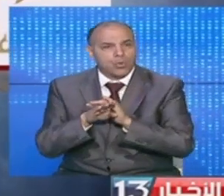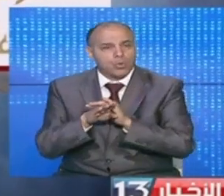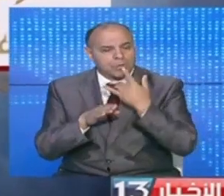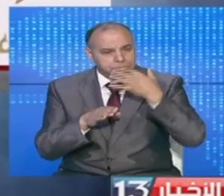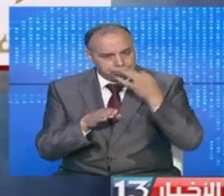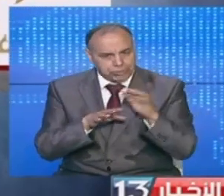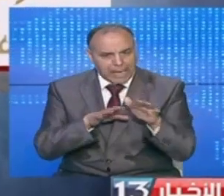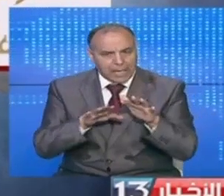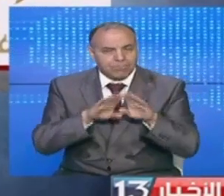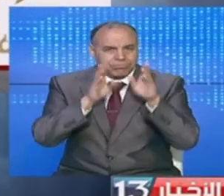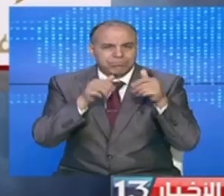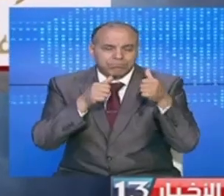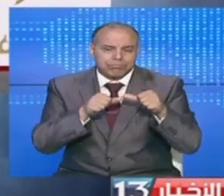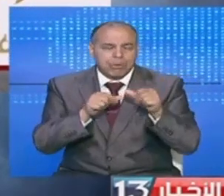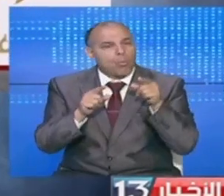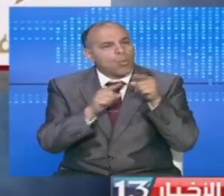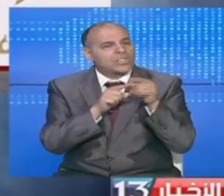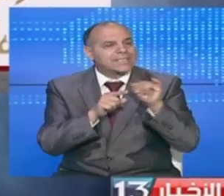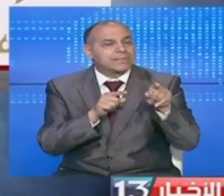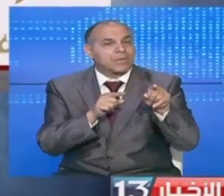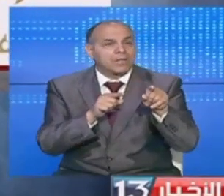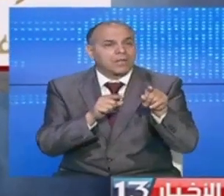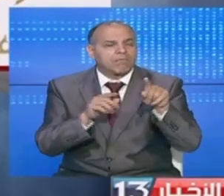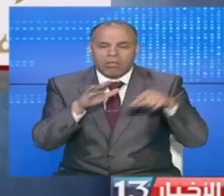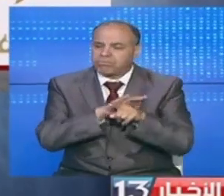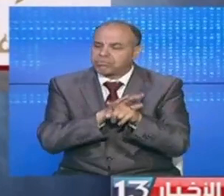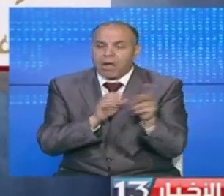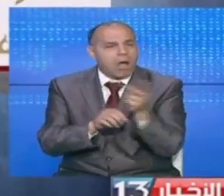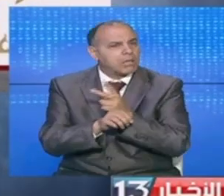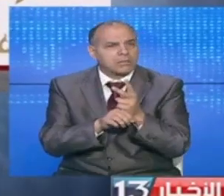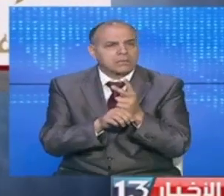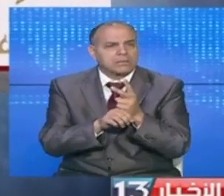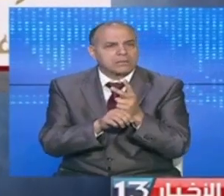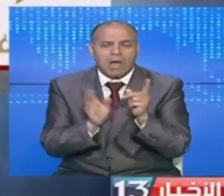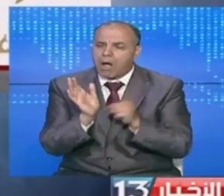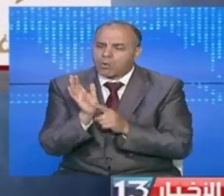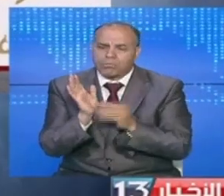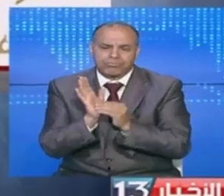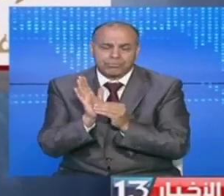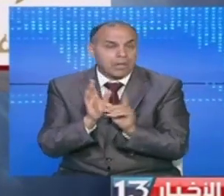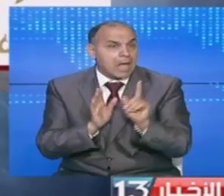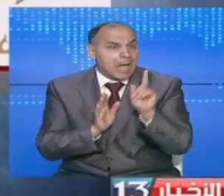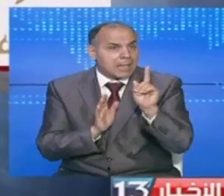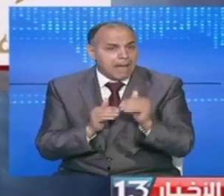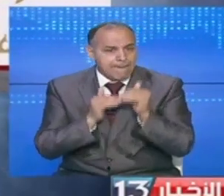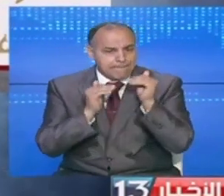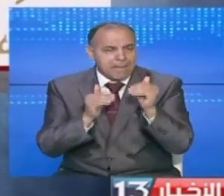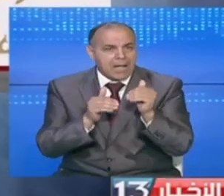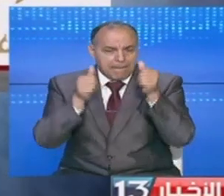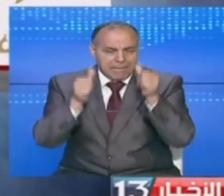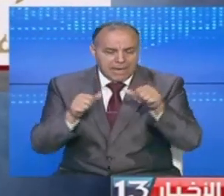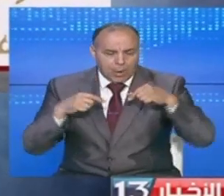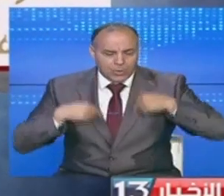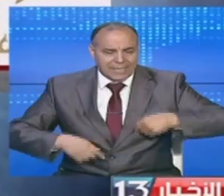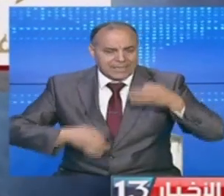بضبط إجراءات الحجر الصحي الموجه فيه انحراف خطير بالمسار التشريعي، خاصة بعد صدور بلاغ